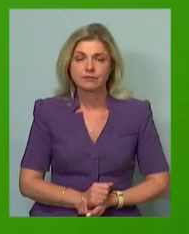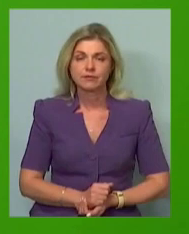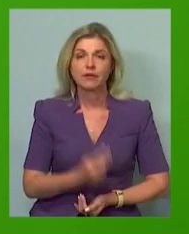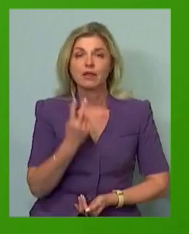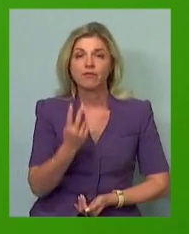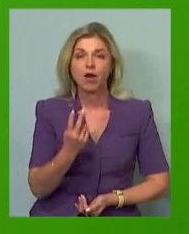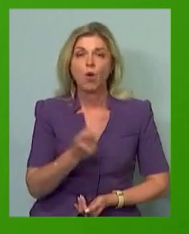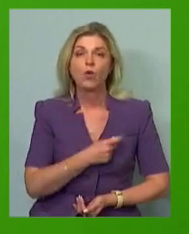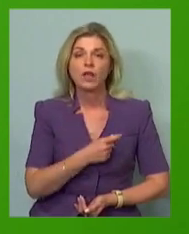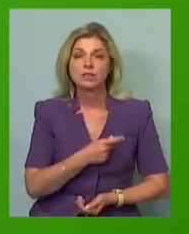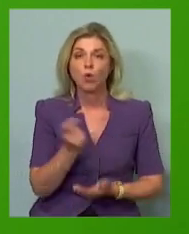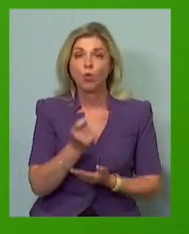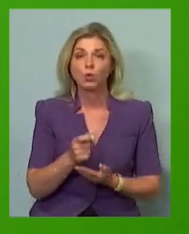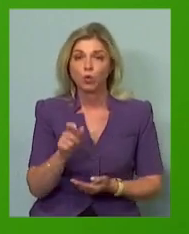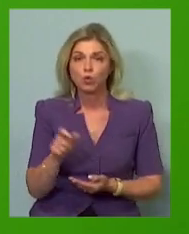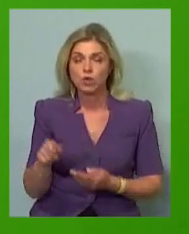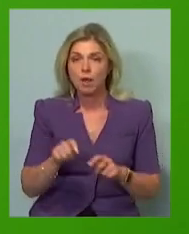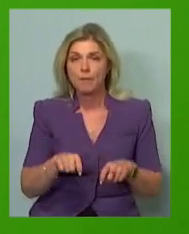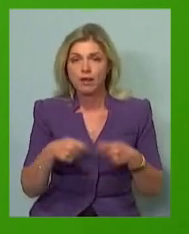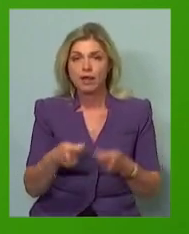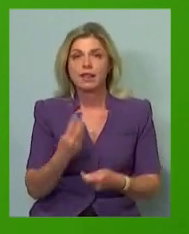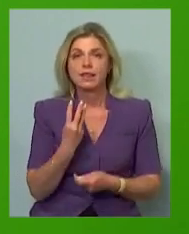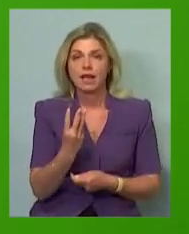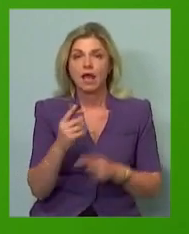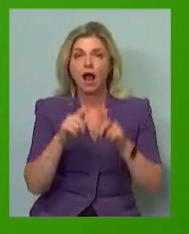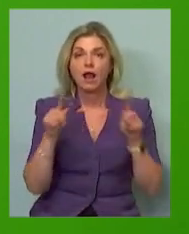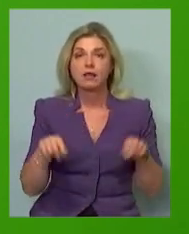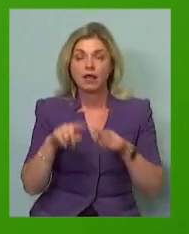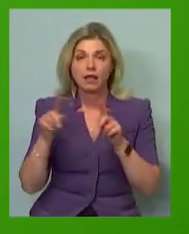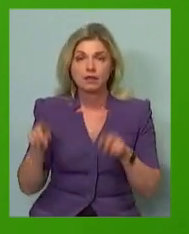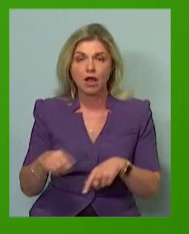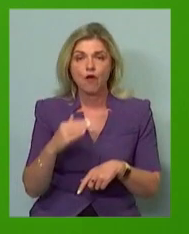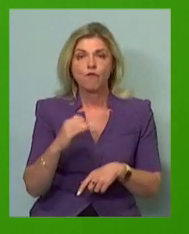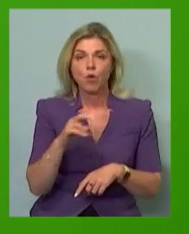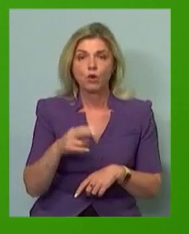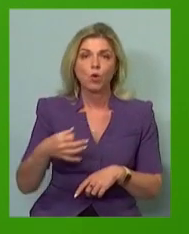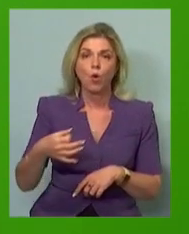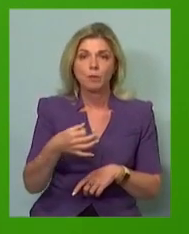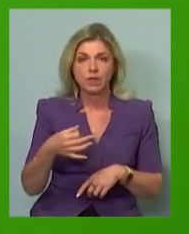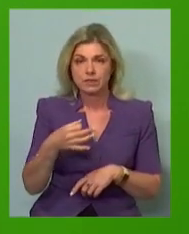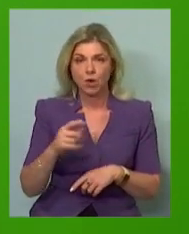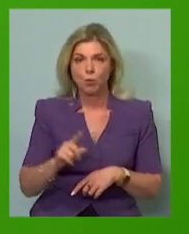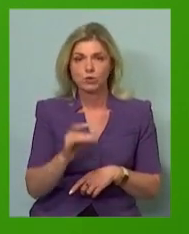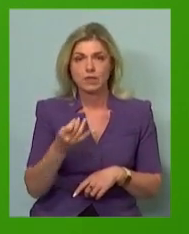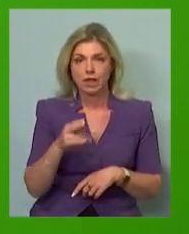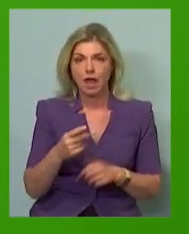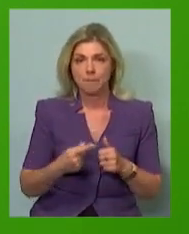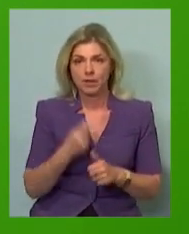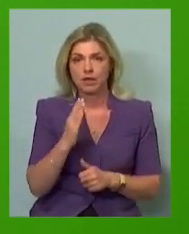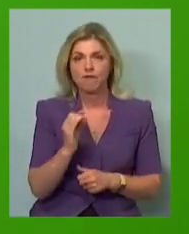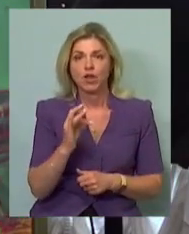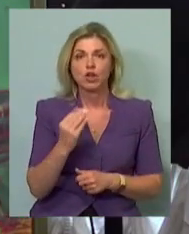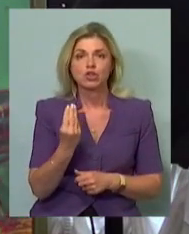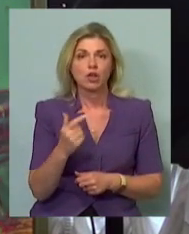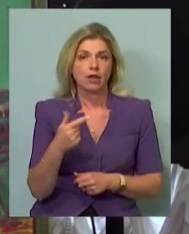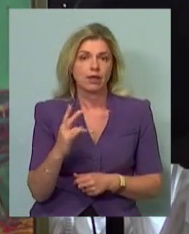Двоє одеських художників передали три картини у фонди Миколаївського обласного музею імені Василя Верещагіна.